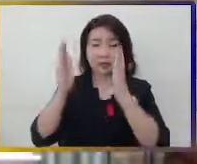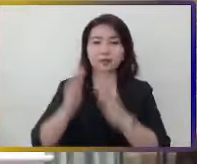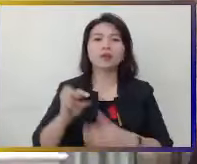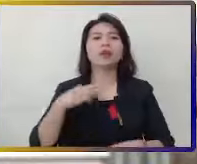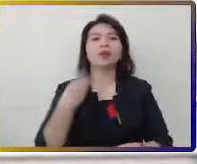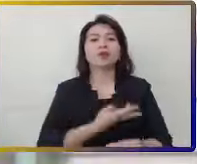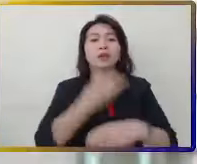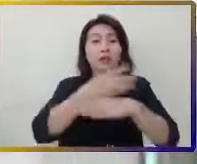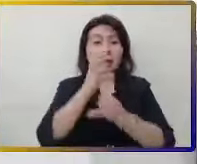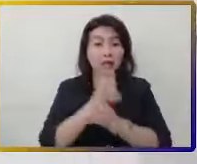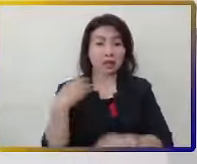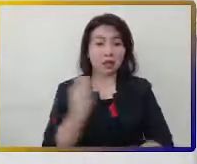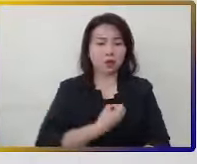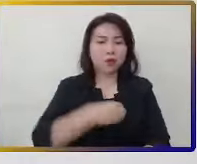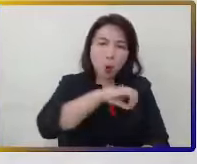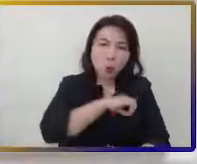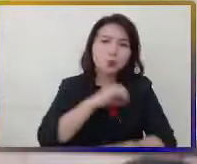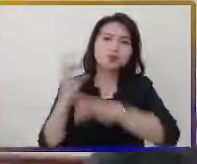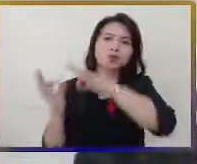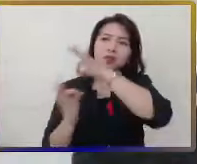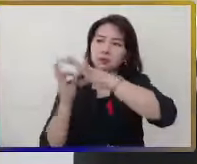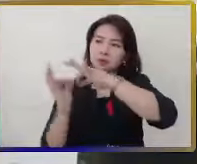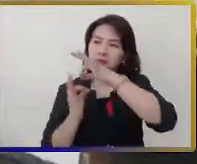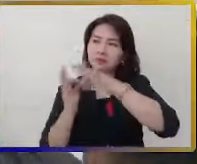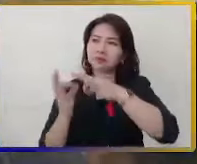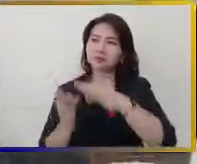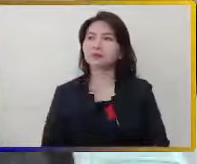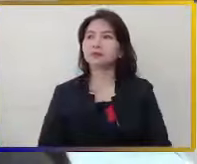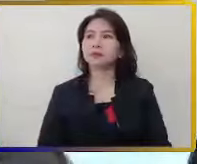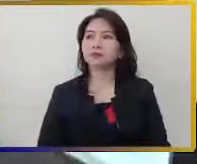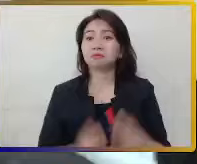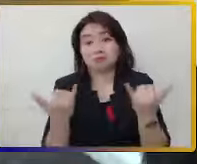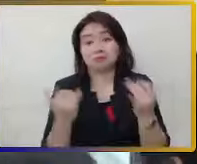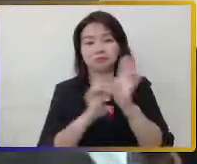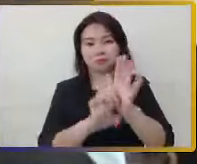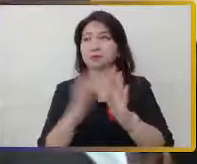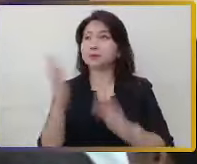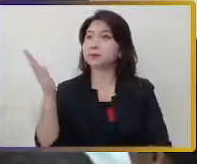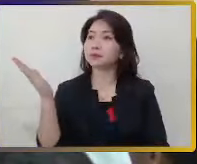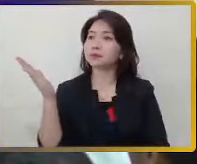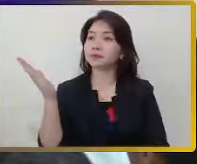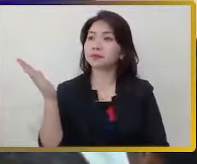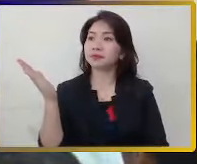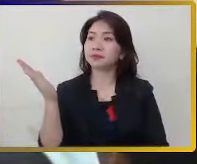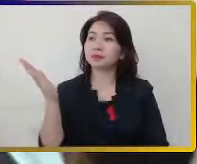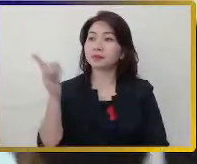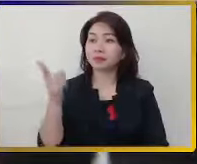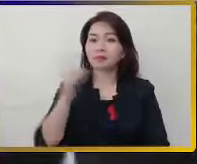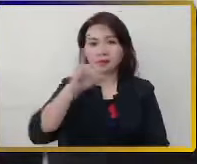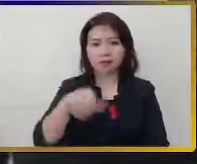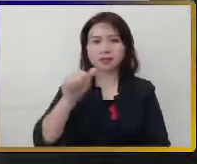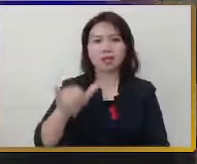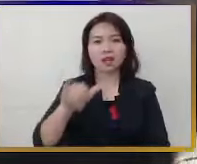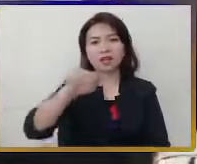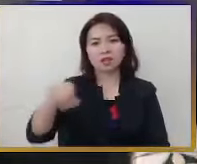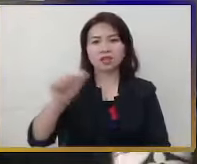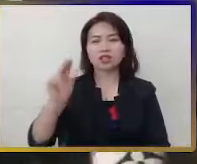Mag-create ako ng sarili kong fellowship. Si Jay, John,